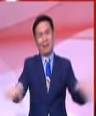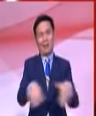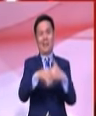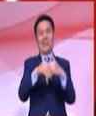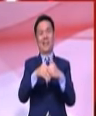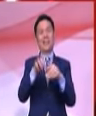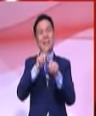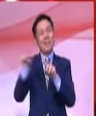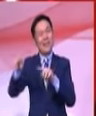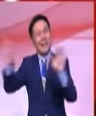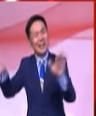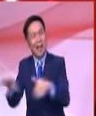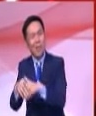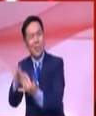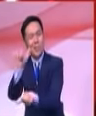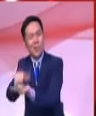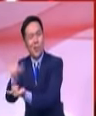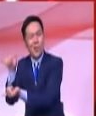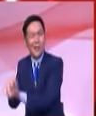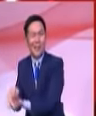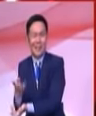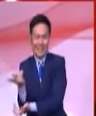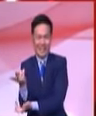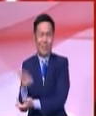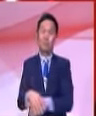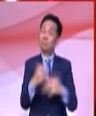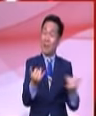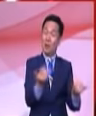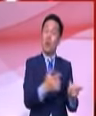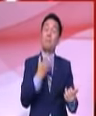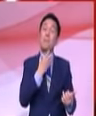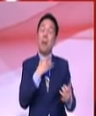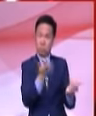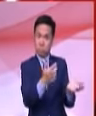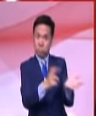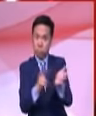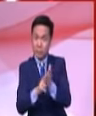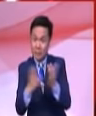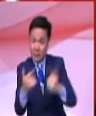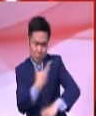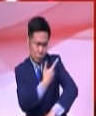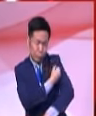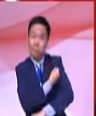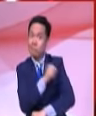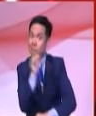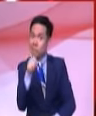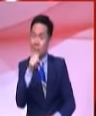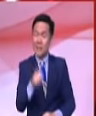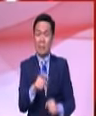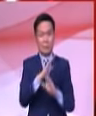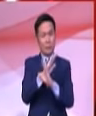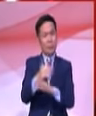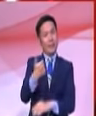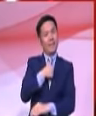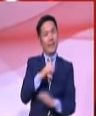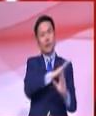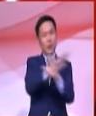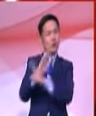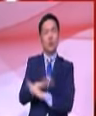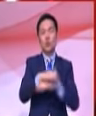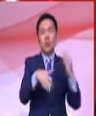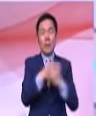paparan berita wilayah dari Perak Darul Rizwan, ayuh daftarkan diri untuk mendapatkan vaksinasi. Lindung diri, lindung